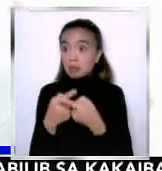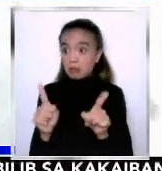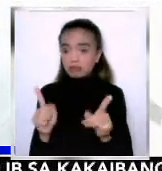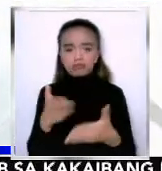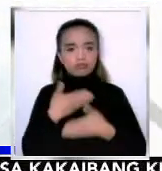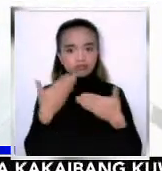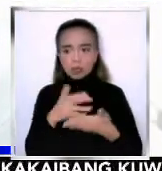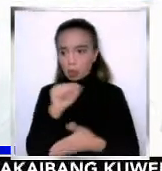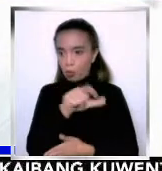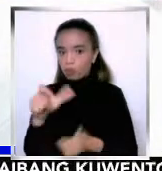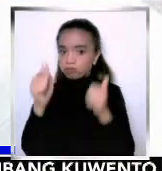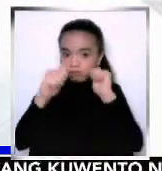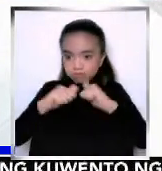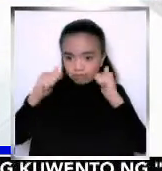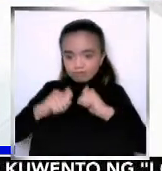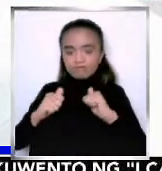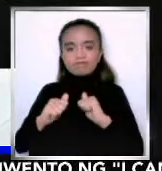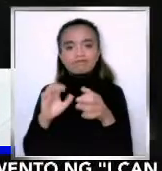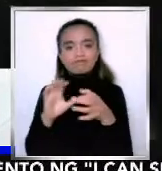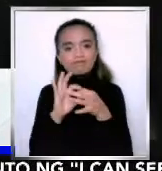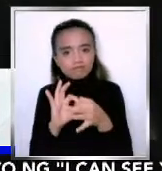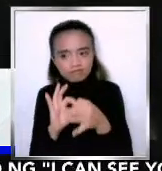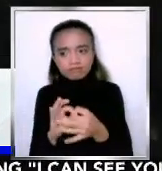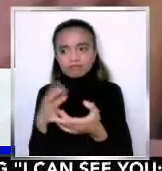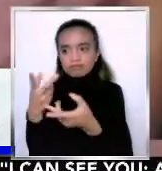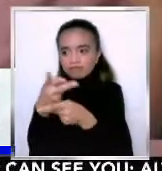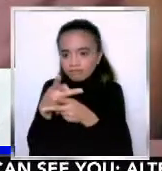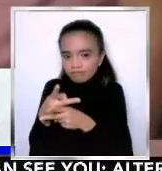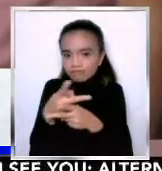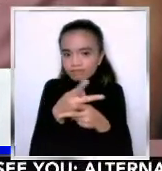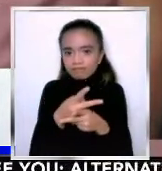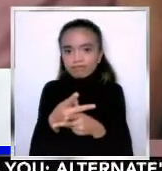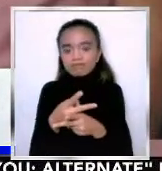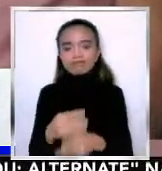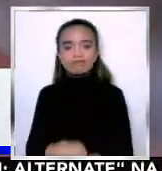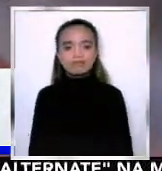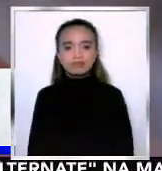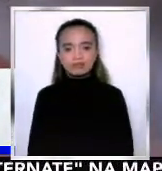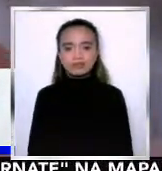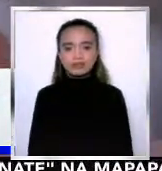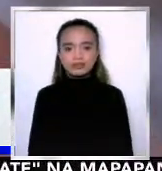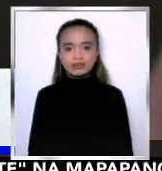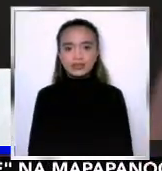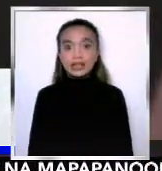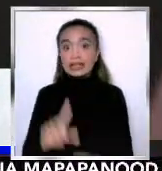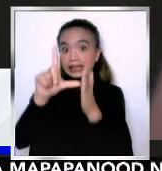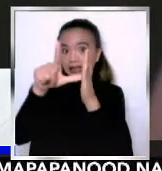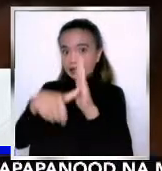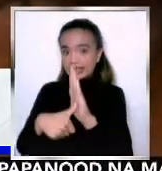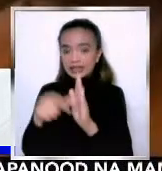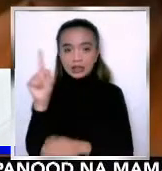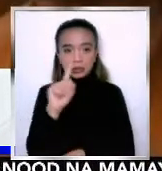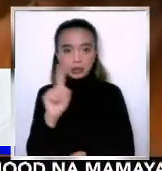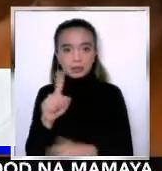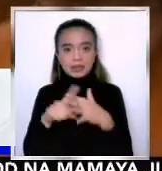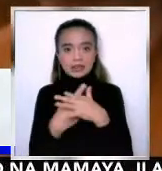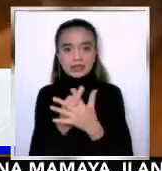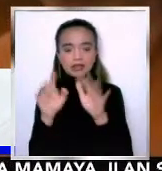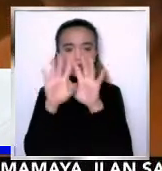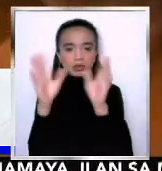lahat. You know, we all take care of each other. Si Michael, my long lost twin. Abangan mamaya ang world premiere ng I Can See You